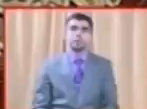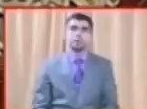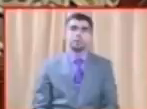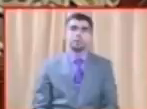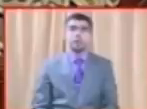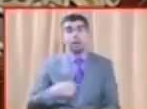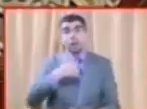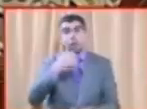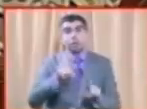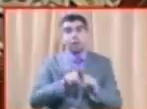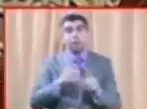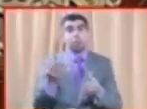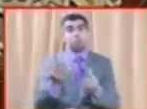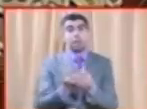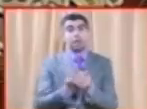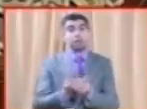الحالة على